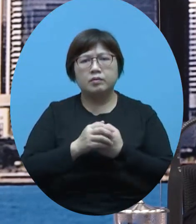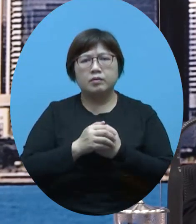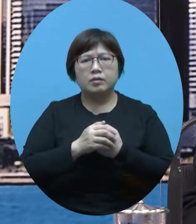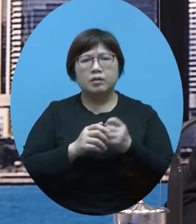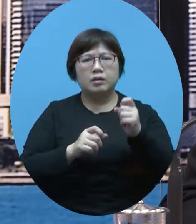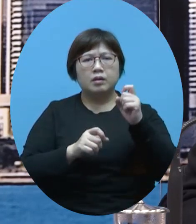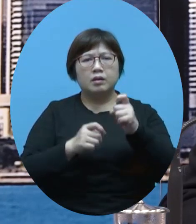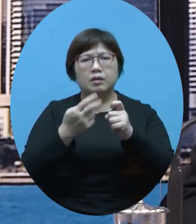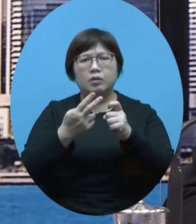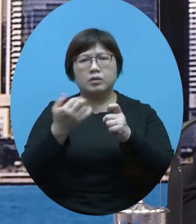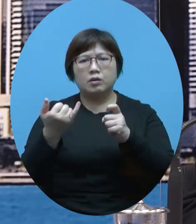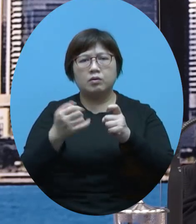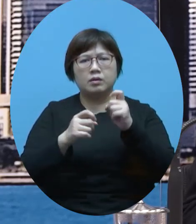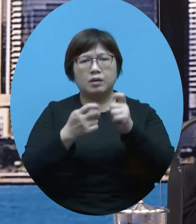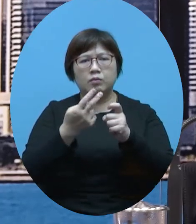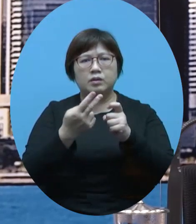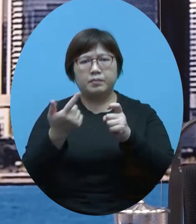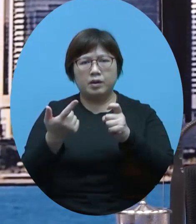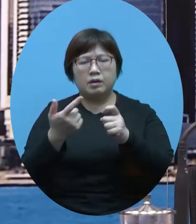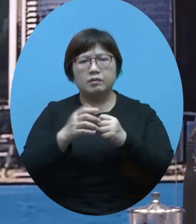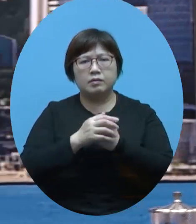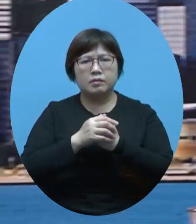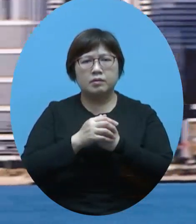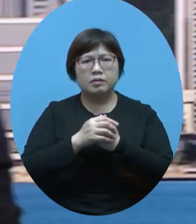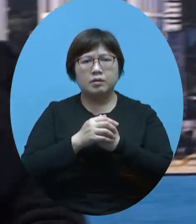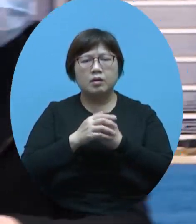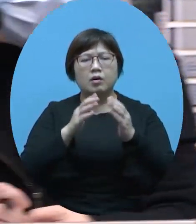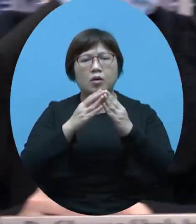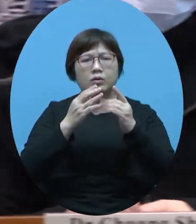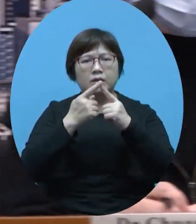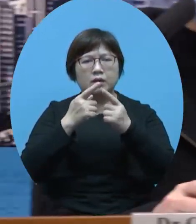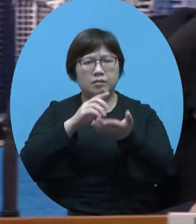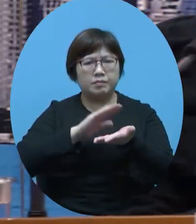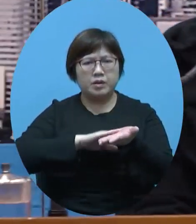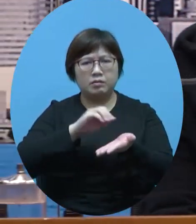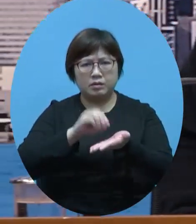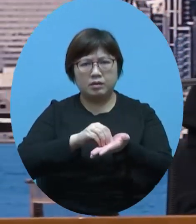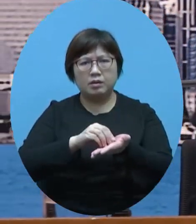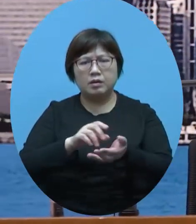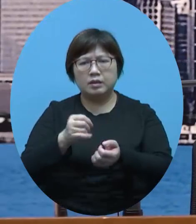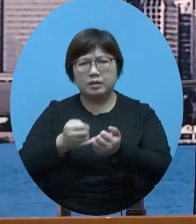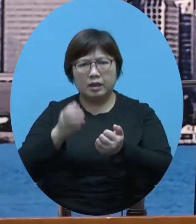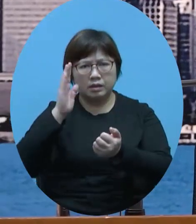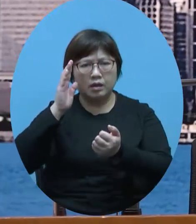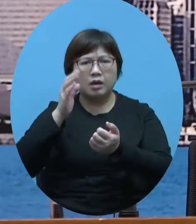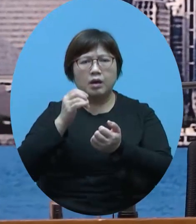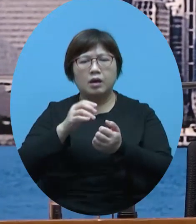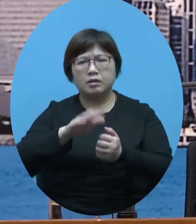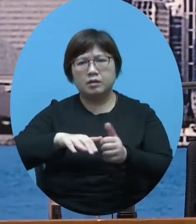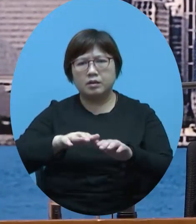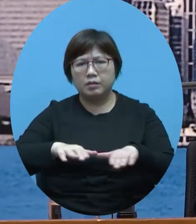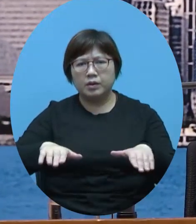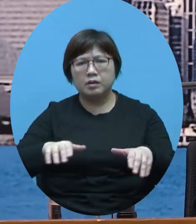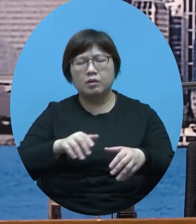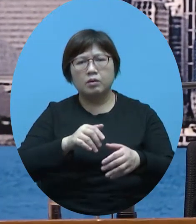九二六、九二八咧，佢都即係屋企人確診之後咧，咁佢啲仔啊嗰啲小朋友都送咗去檢疫